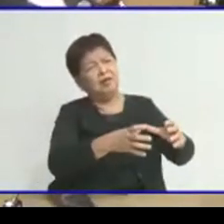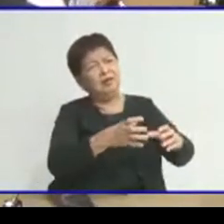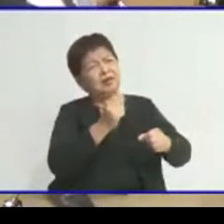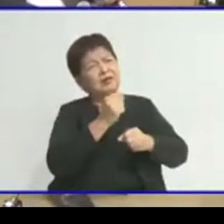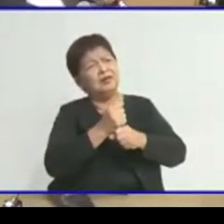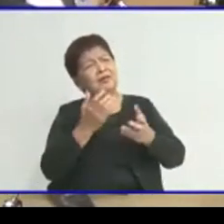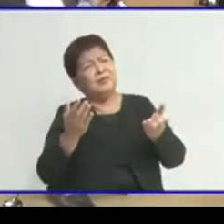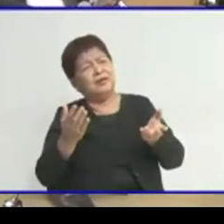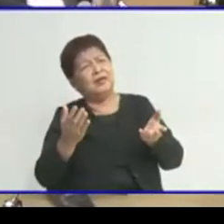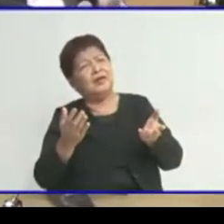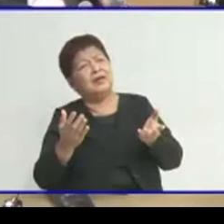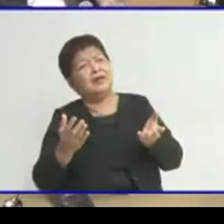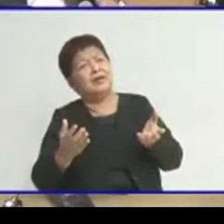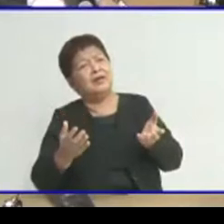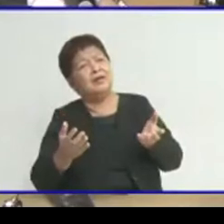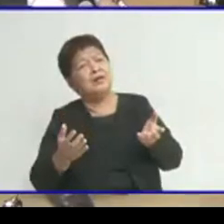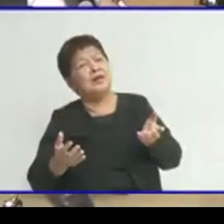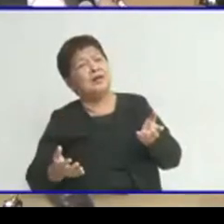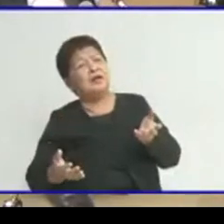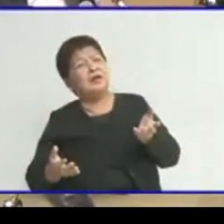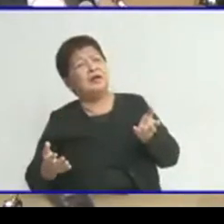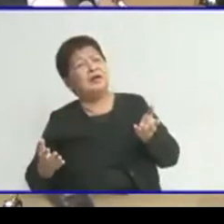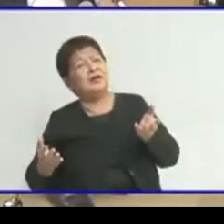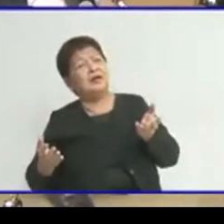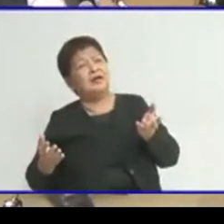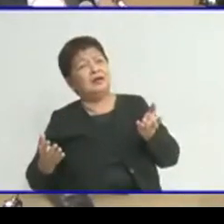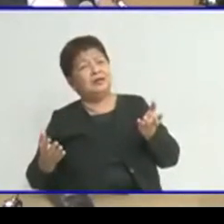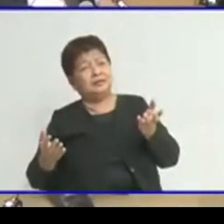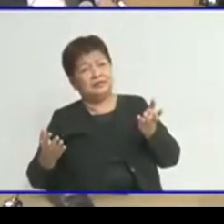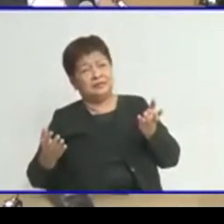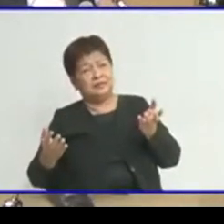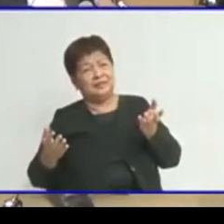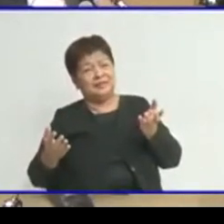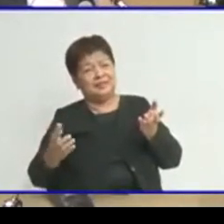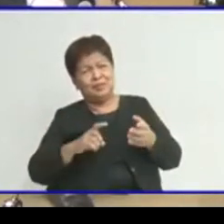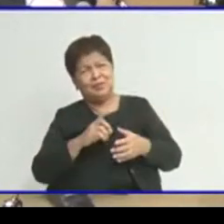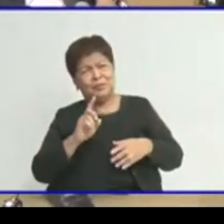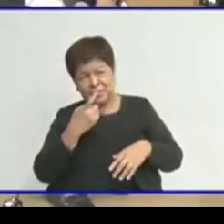the IDC or otherwise they have to pay money in exchange for not being